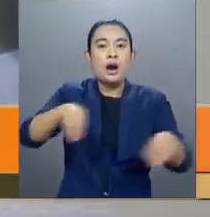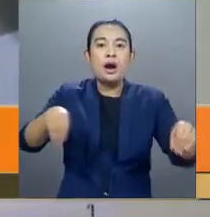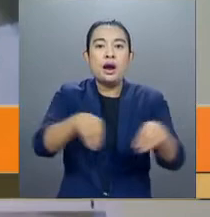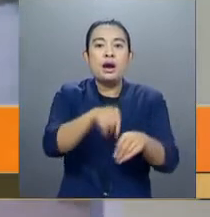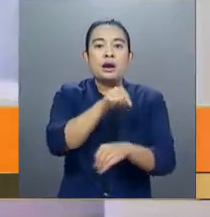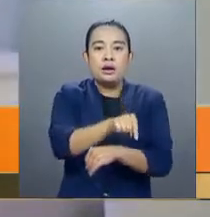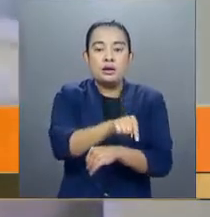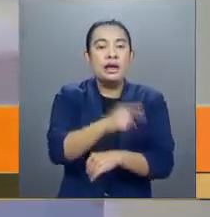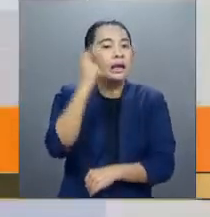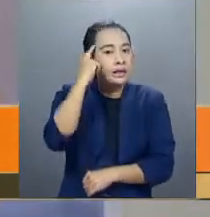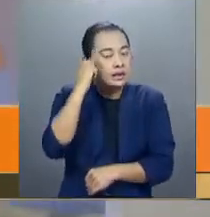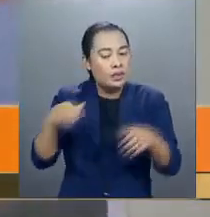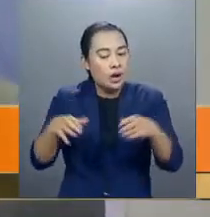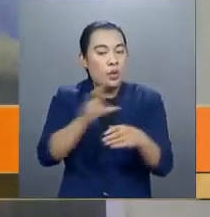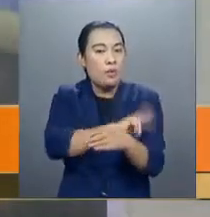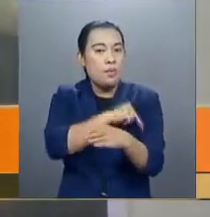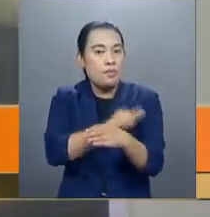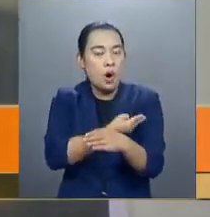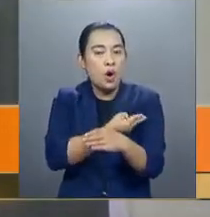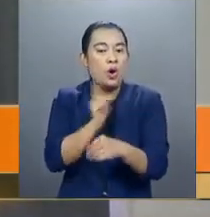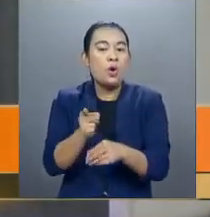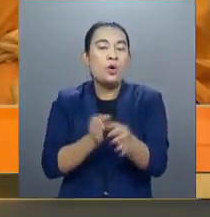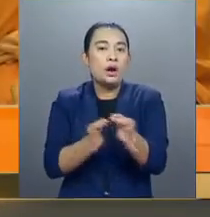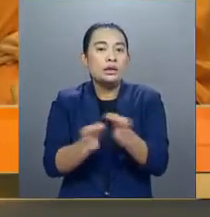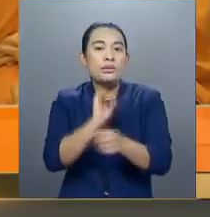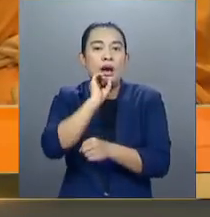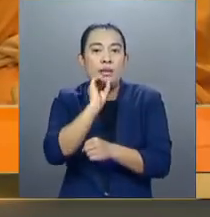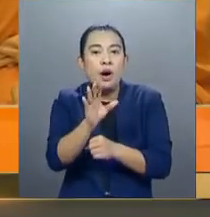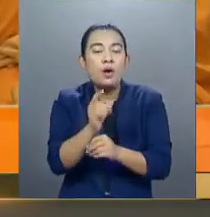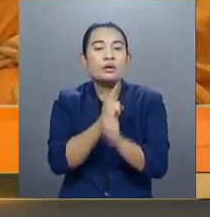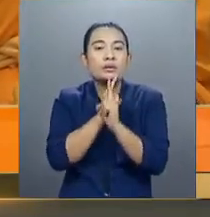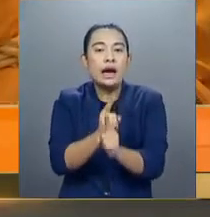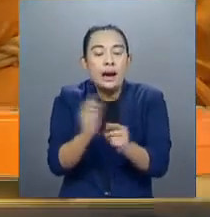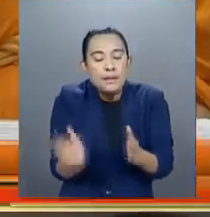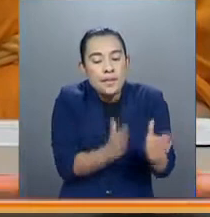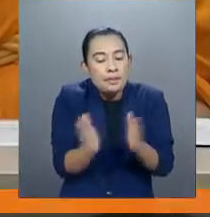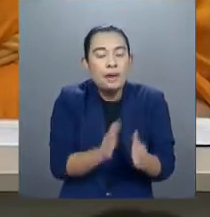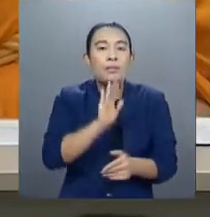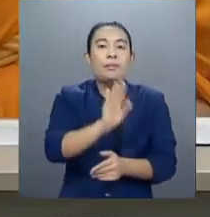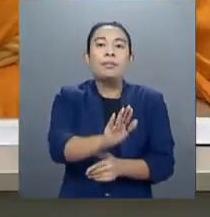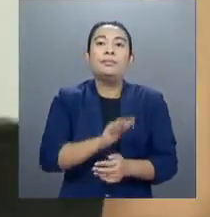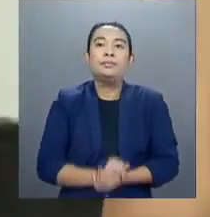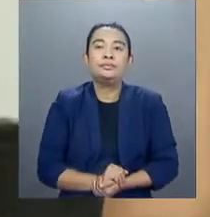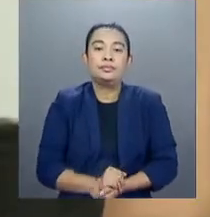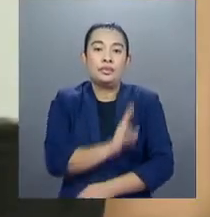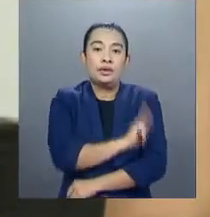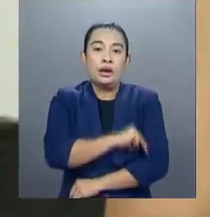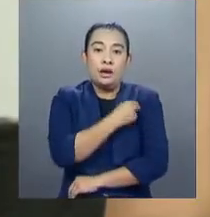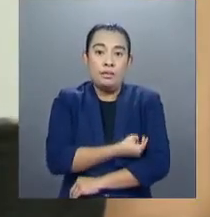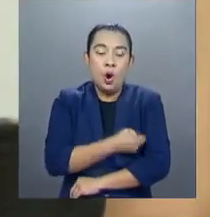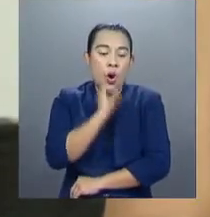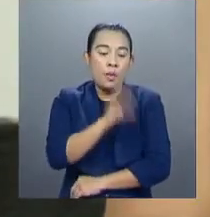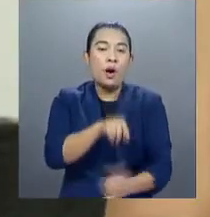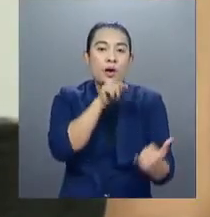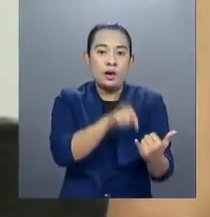ว่าทีมแพทย์จะแถลงอาการอพาทเป็นระยะนายสัมพันธ์บอกว่าหากทีมแพทย์อนุญาตให้เดินทางออกจากวัด